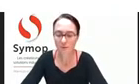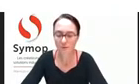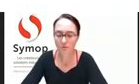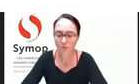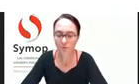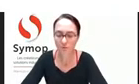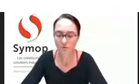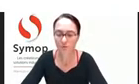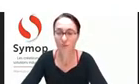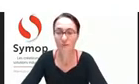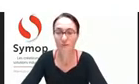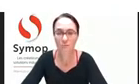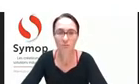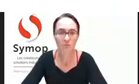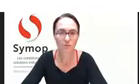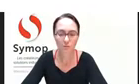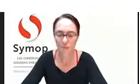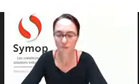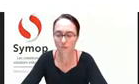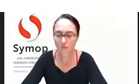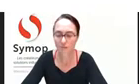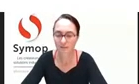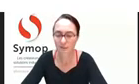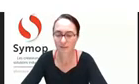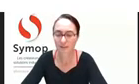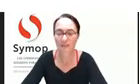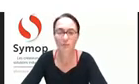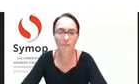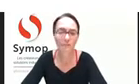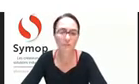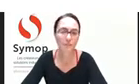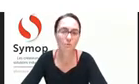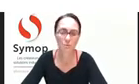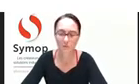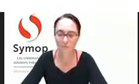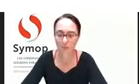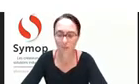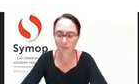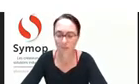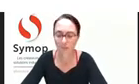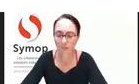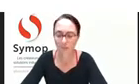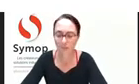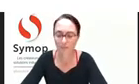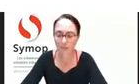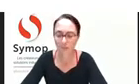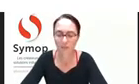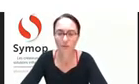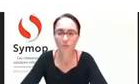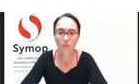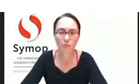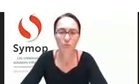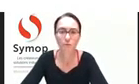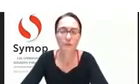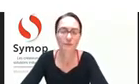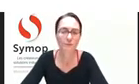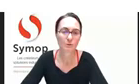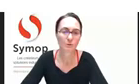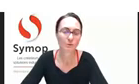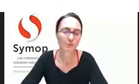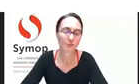contacter vos organisations professionnelles respectives, la COPACEL ou le CIMOP. Et puis, nous